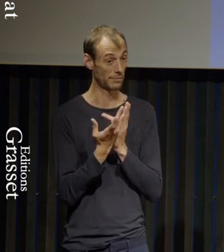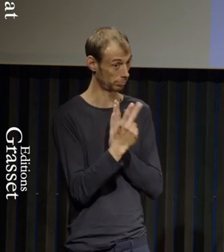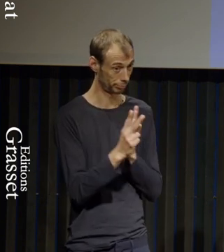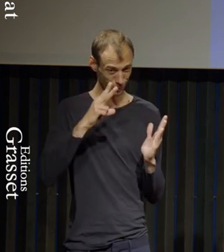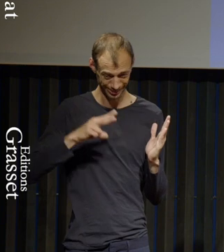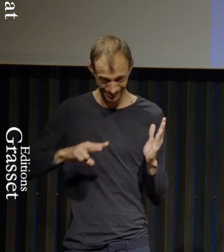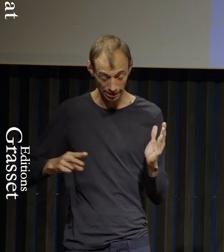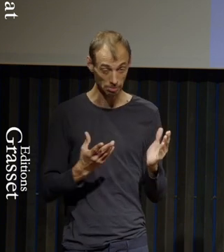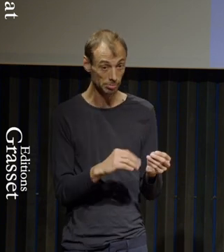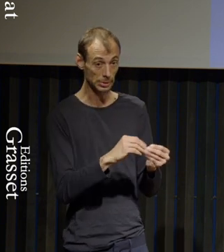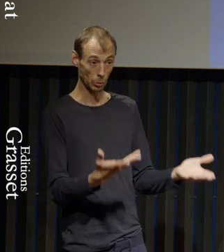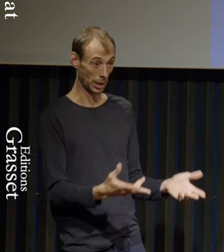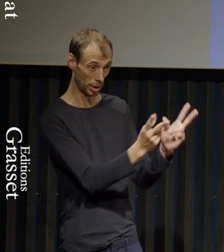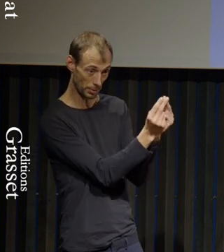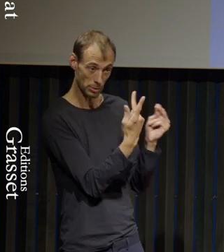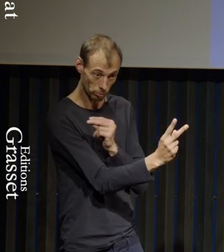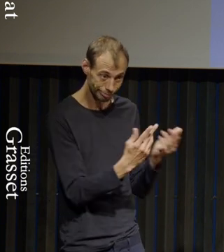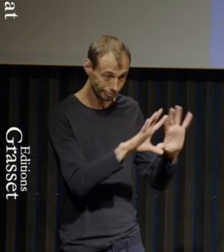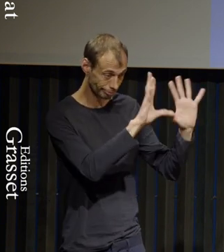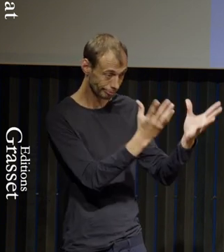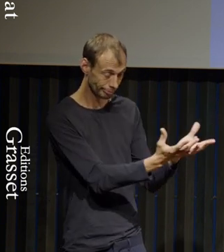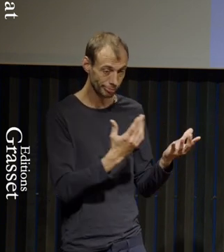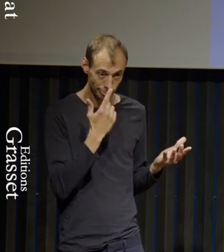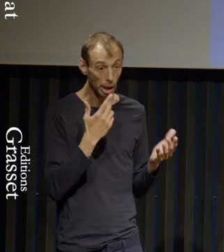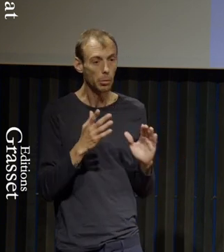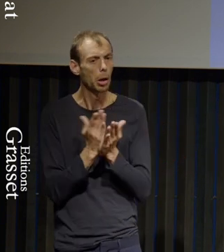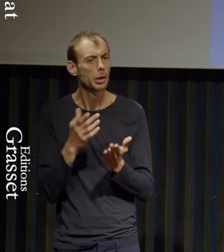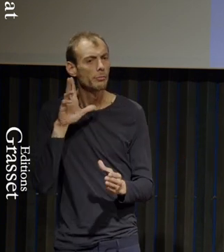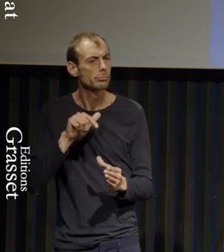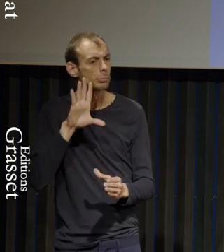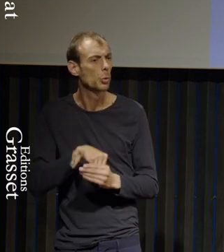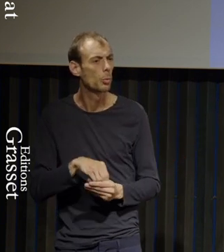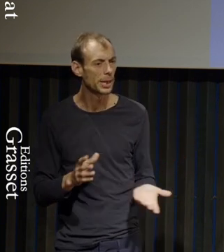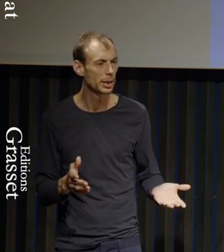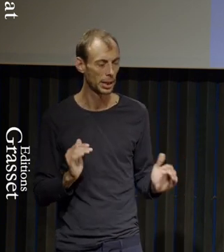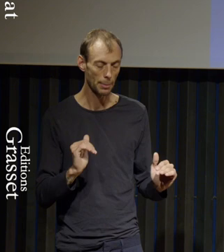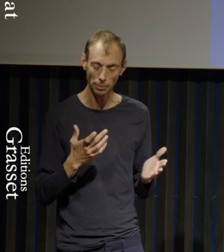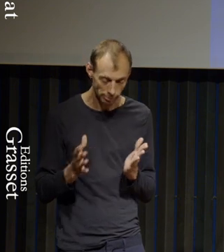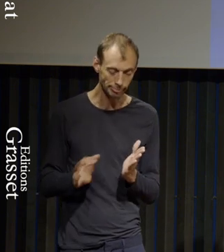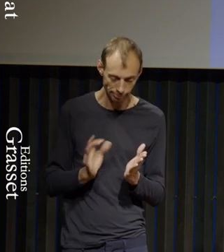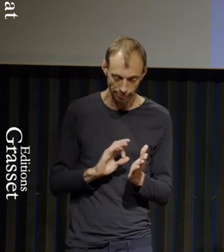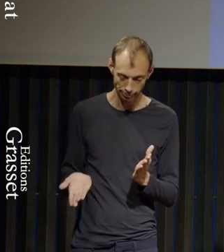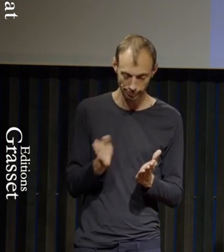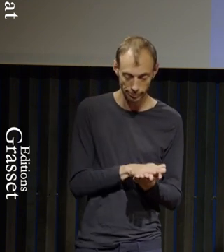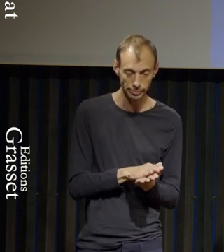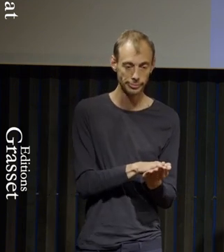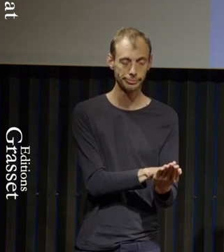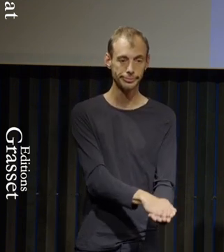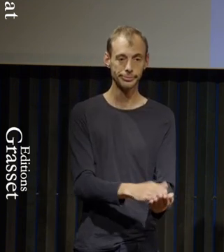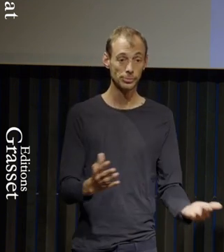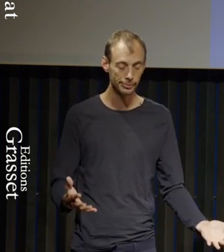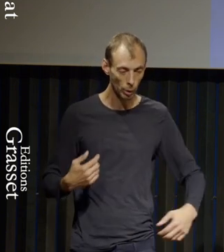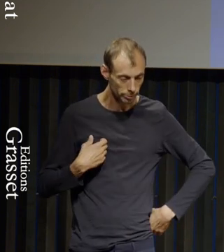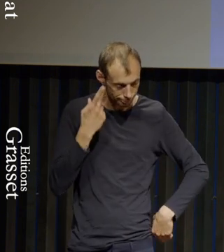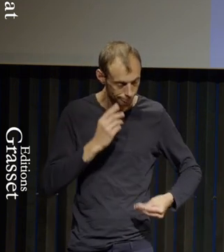détaillez et développez hein, dans ce livre, quand même, quand on a terminé, on se pose cette question en se demandant si finalement le monde virtuel qu'on